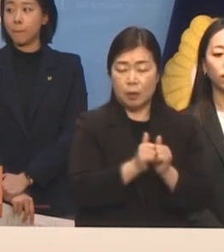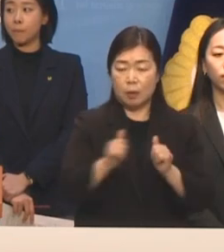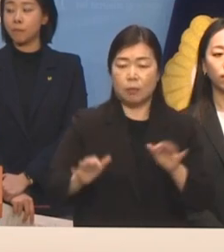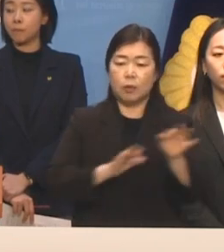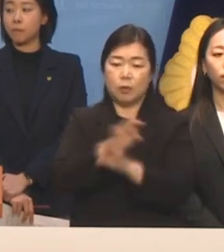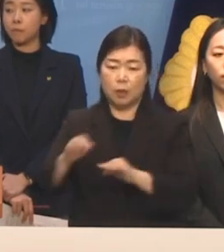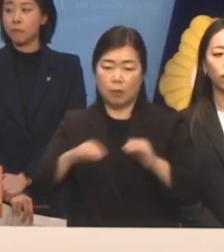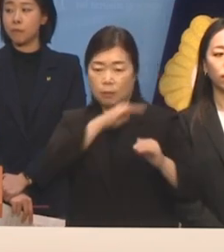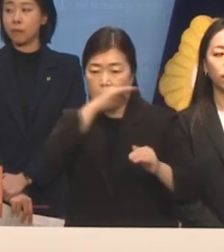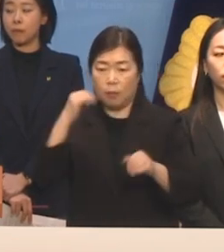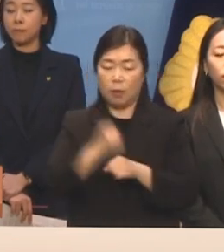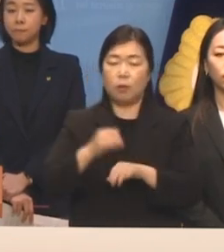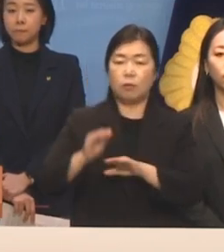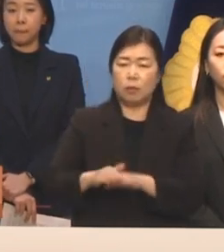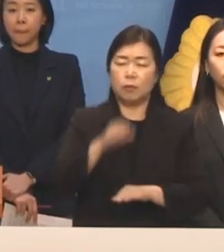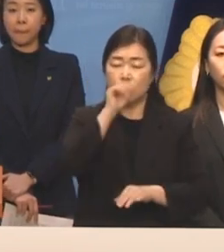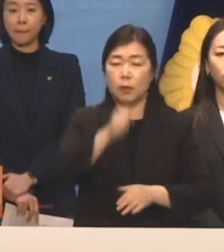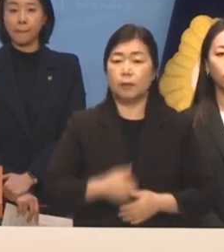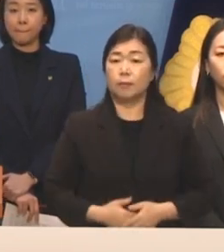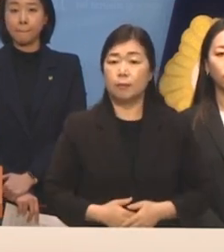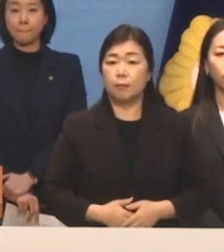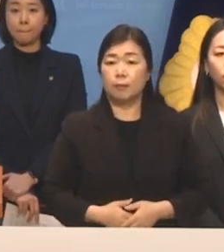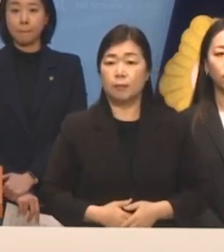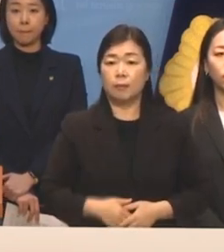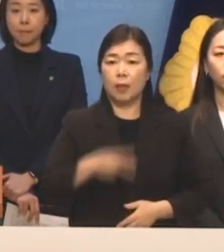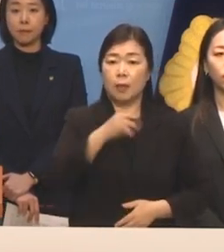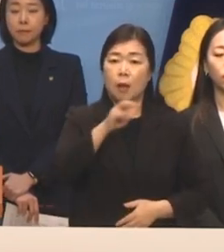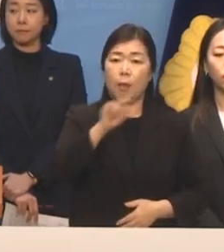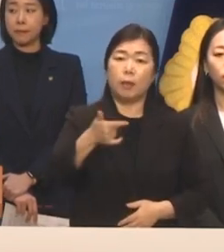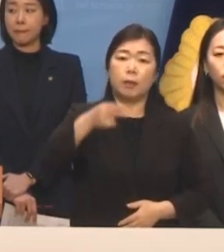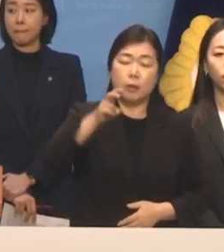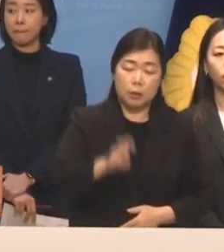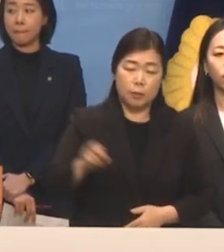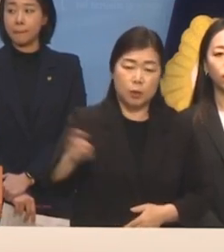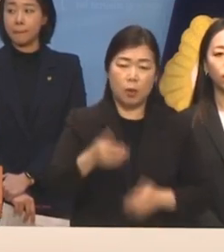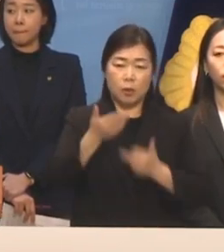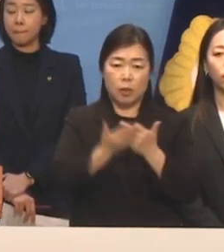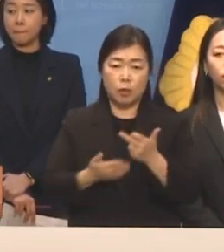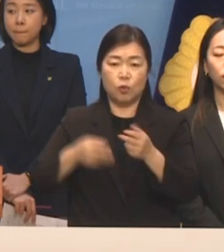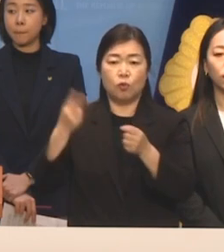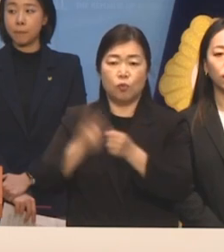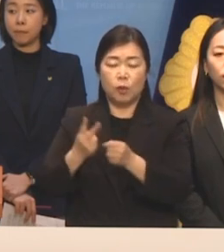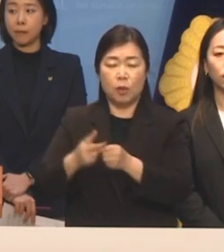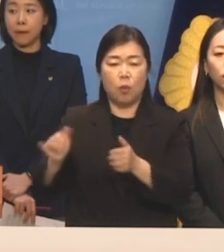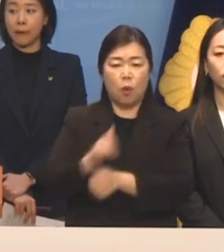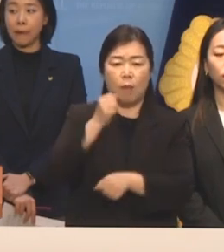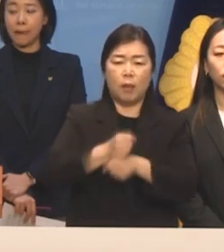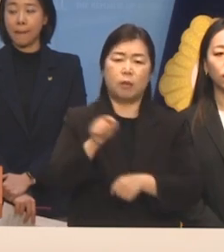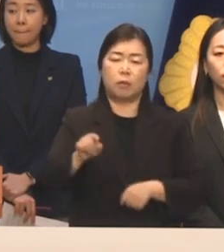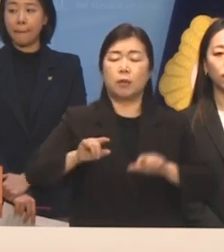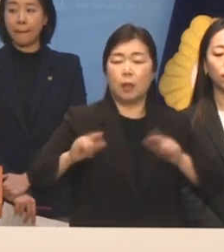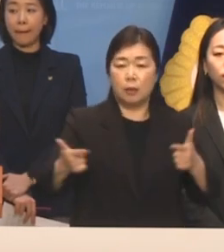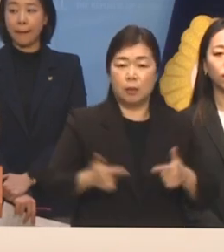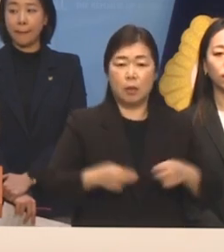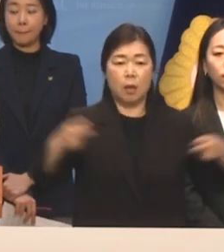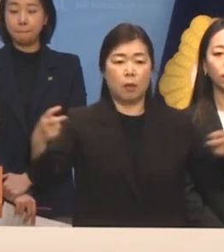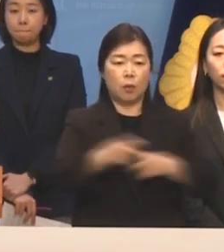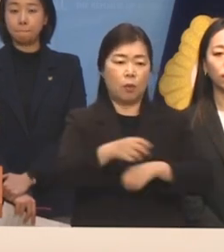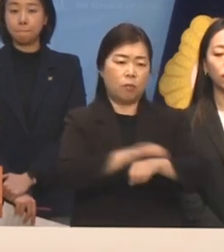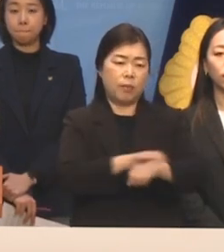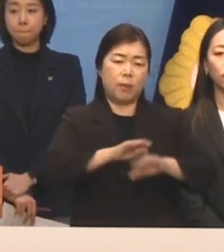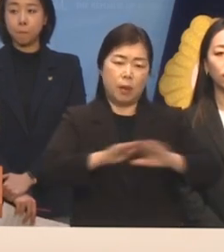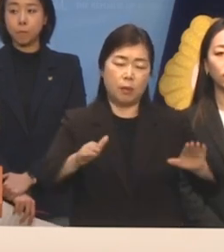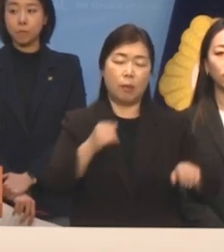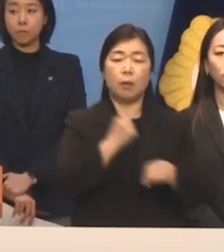열겠습니다. 새만금 신공항 건설과 제주 제2공항 건설이 아닌 교통불평등을 해소하는 교통기본법